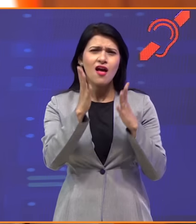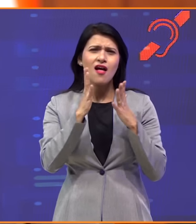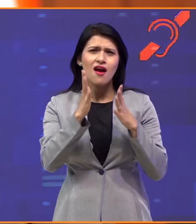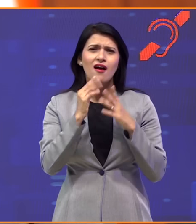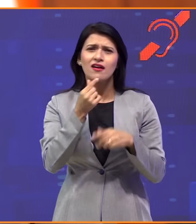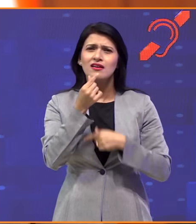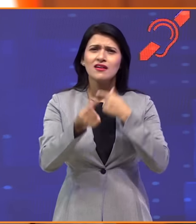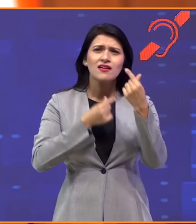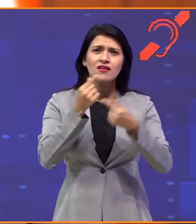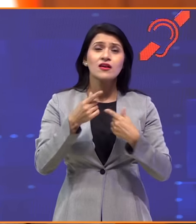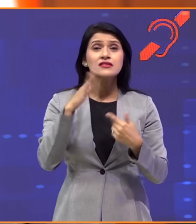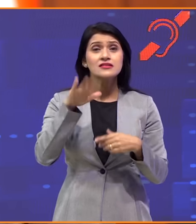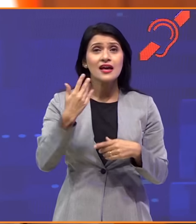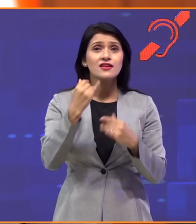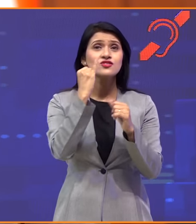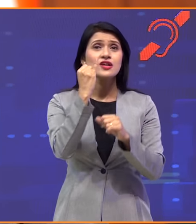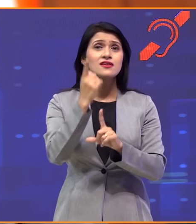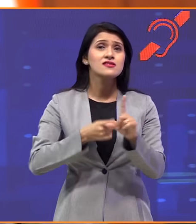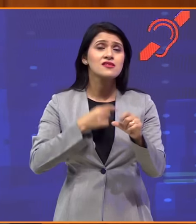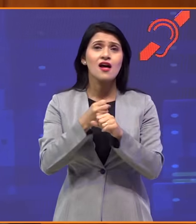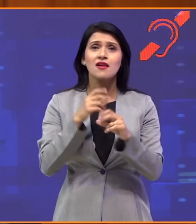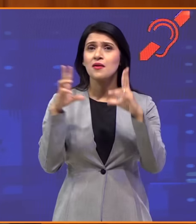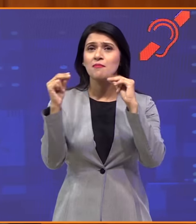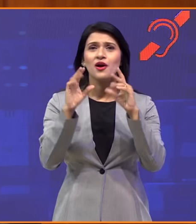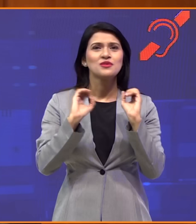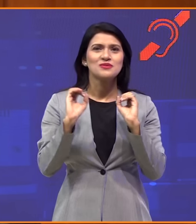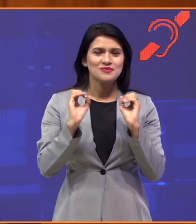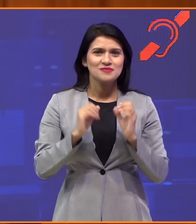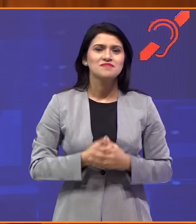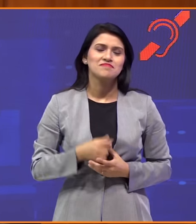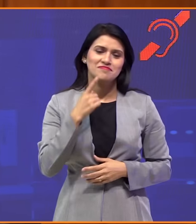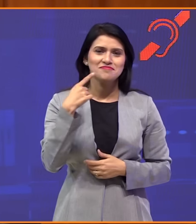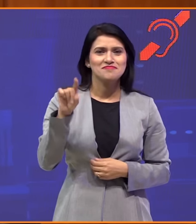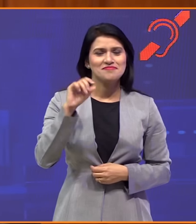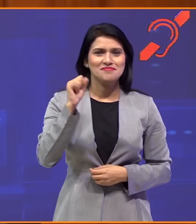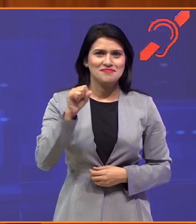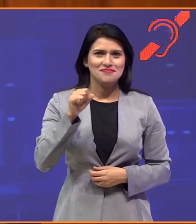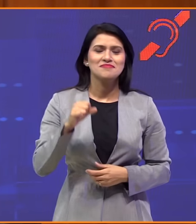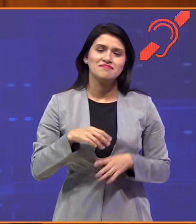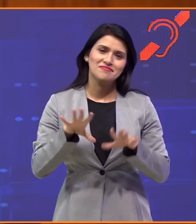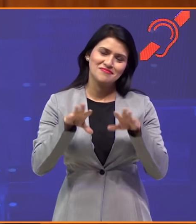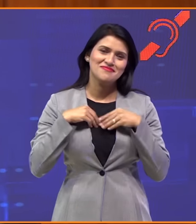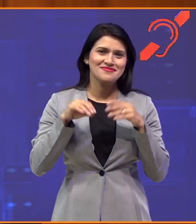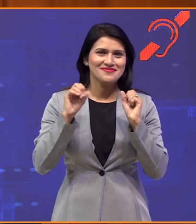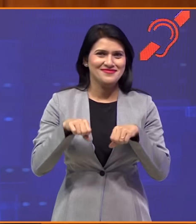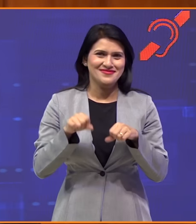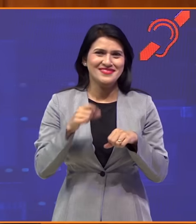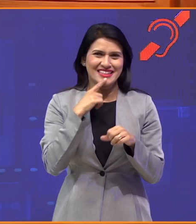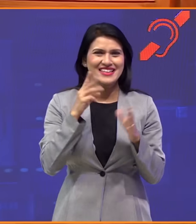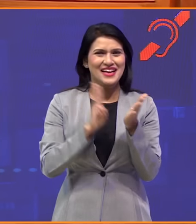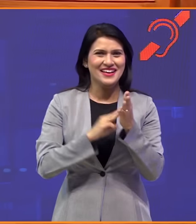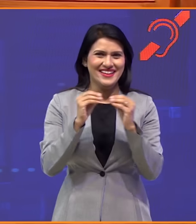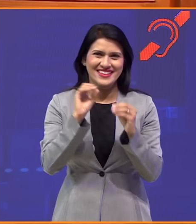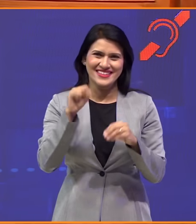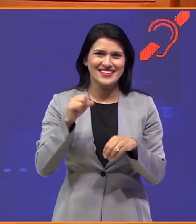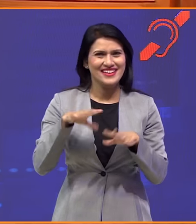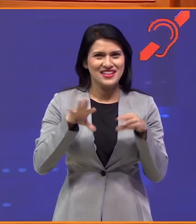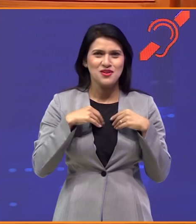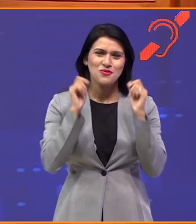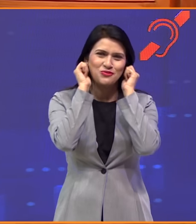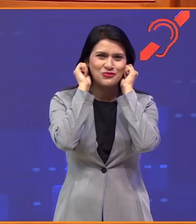मनोज ने उसके बाद 6 साल उन्होंने आपसे बात नहीं की जी सही है स्वीकार है स्वीकार है